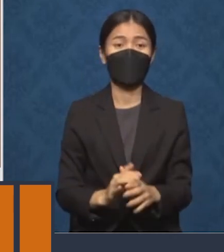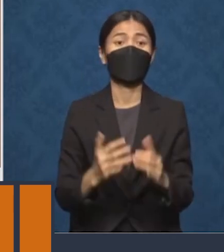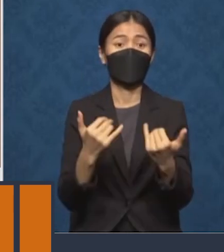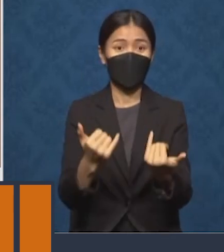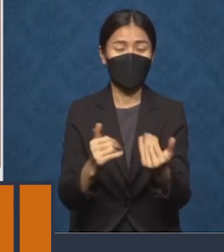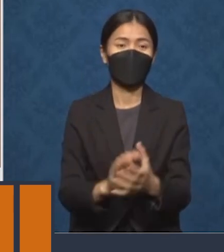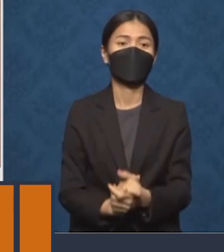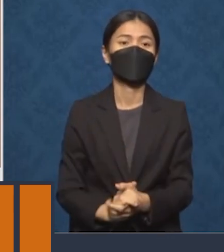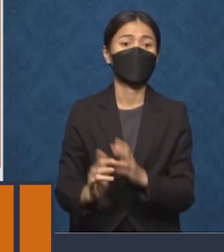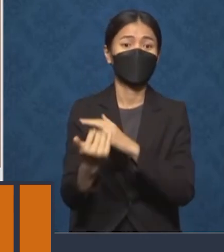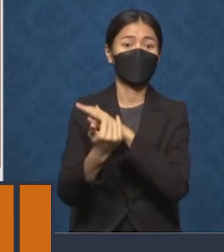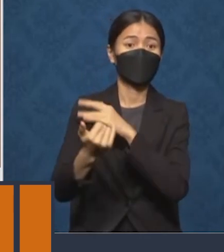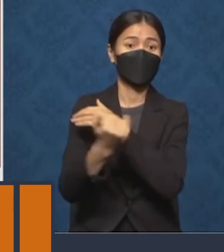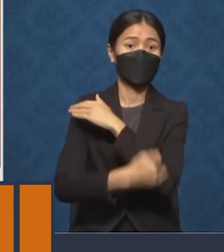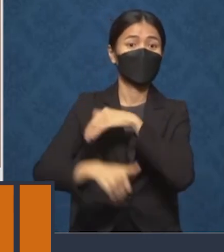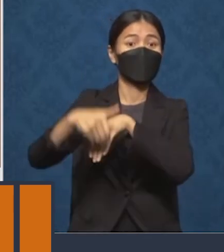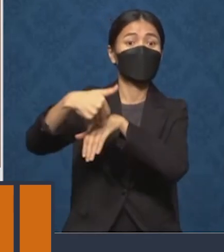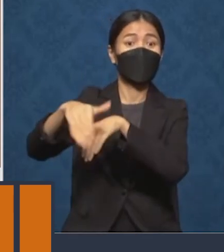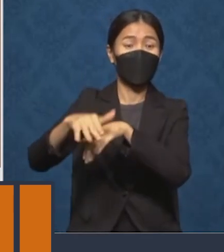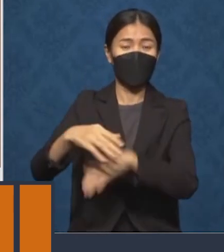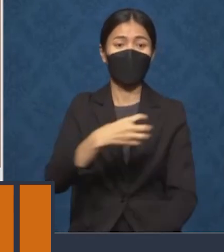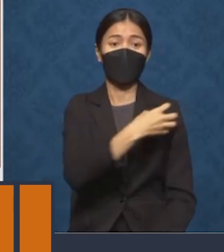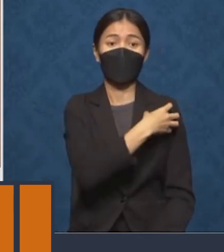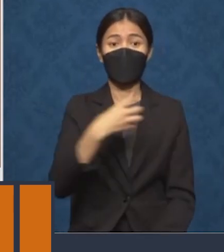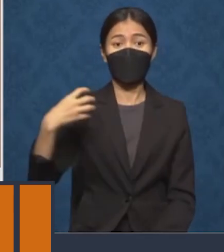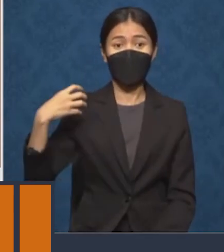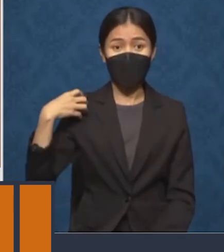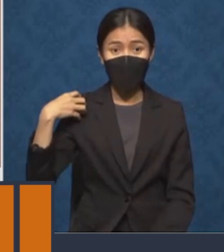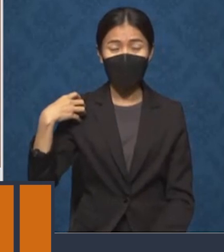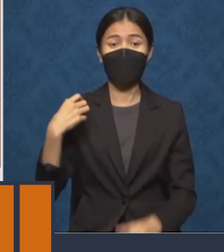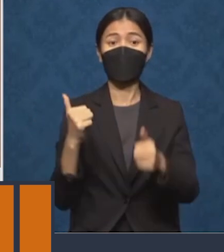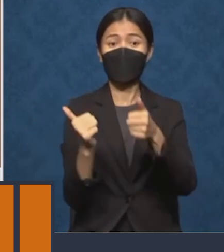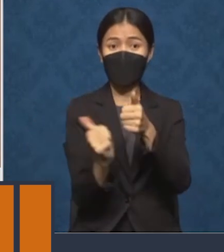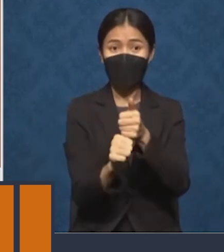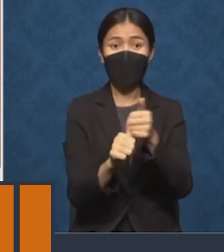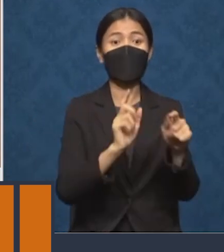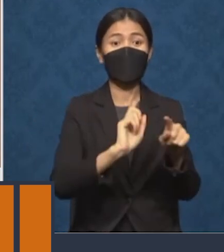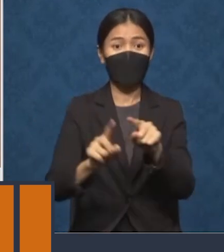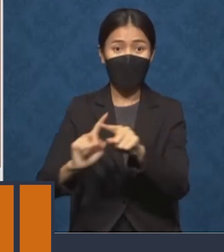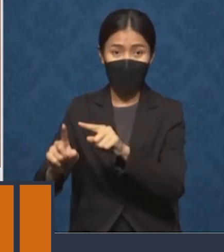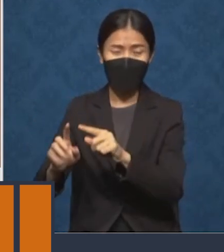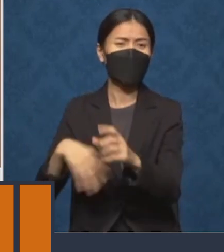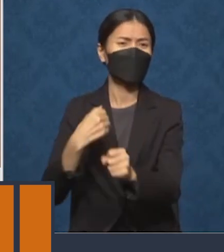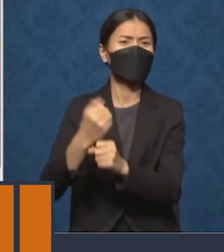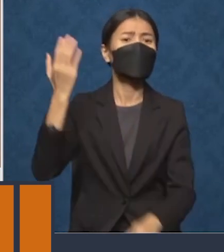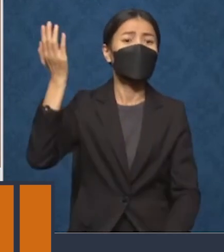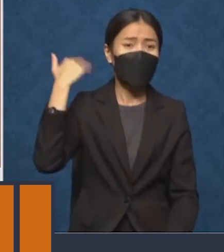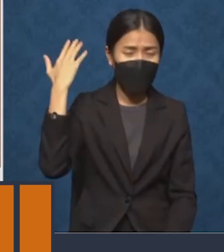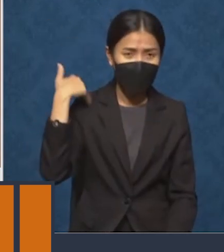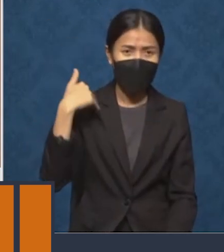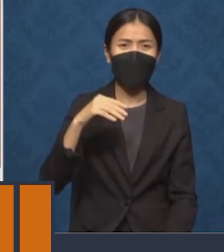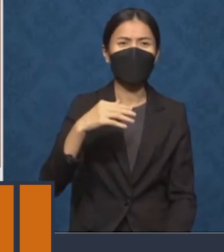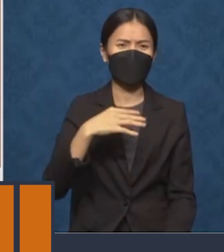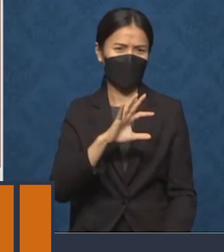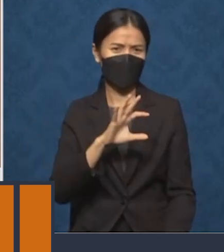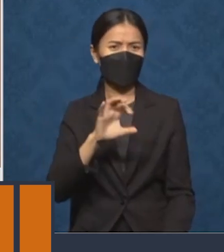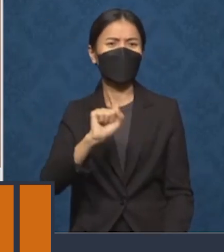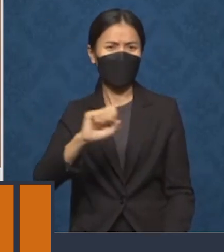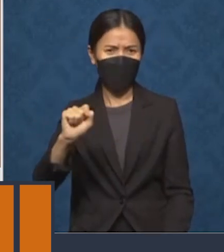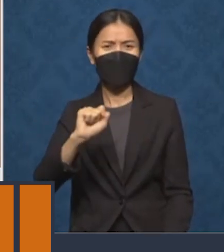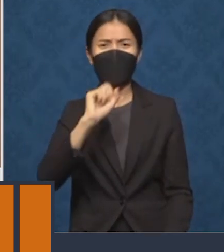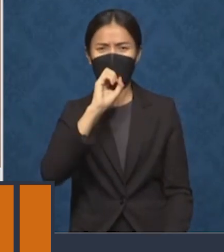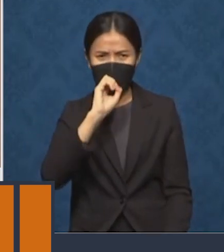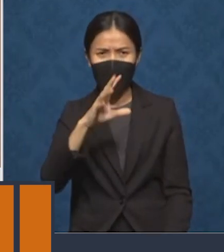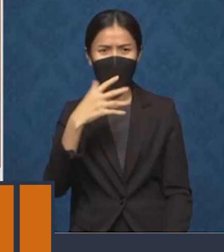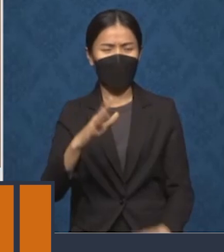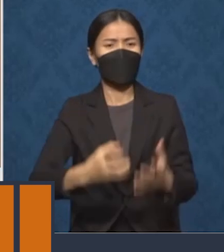ะรวมถึงผู้ช่วยทูตต่างๆปีที่แล้วมีท่านสมาชิกพูดไปแล้วเกี่ยวกับผู้ช่วยทูตทหารที่กระทรวงกลาโหม